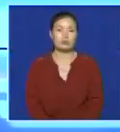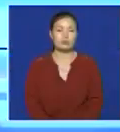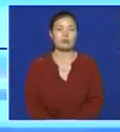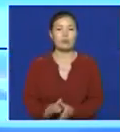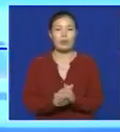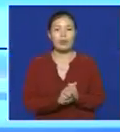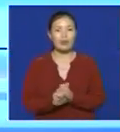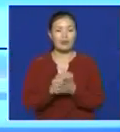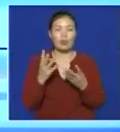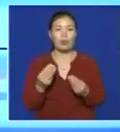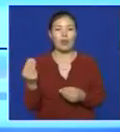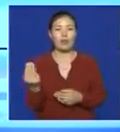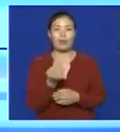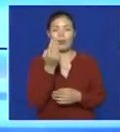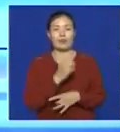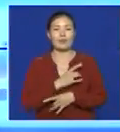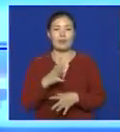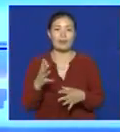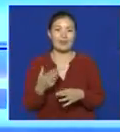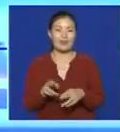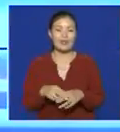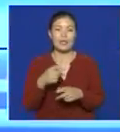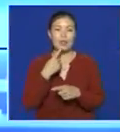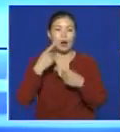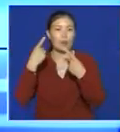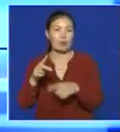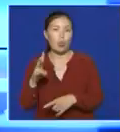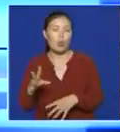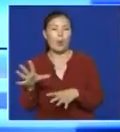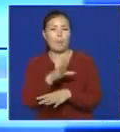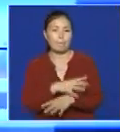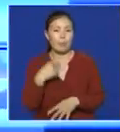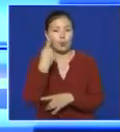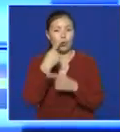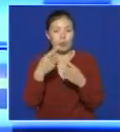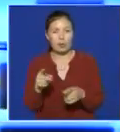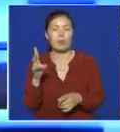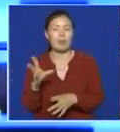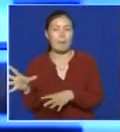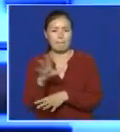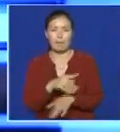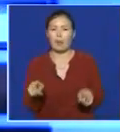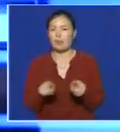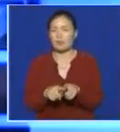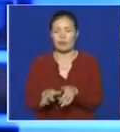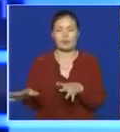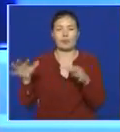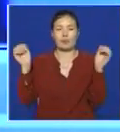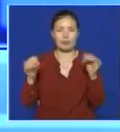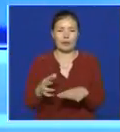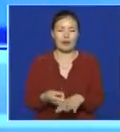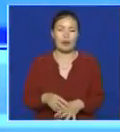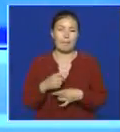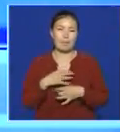Бірлік күнің ақталуқтары ерекше атап өтті. Тілі басқа болса да, тілегі бір, түрі басқа болса да, жүрегі бір өзге ұлт өкілдері алаңға жиналып,